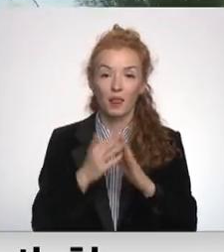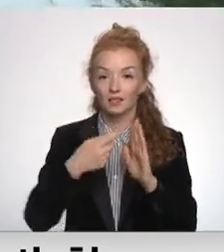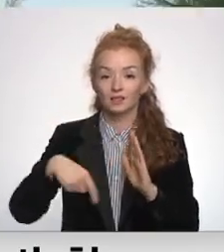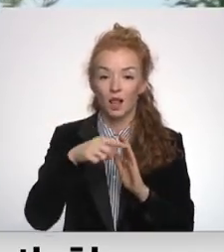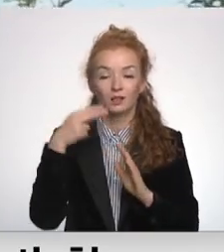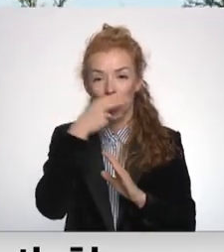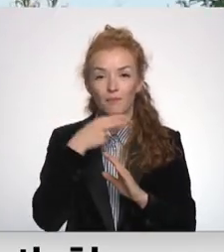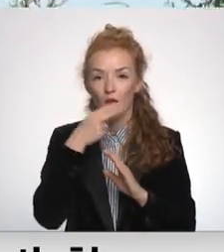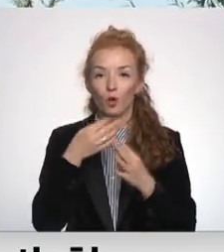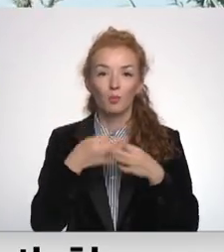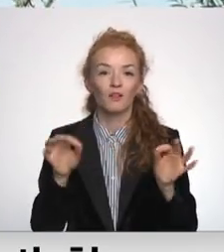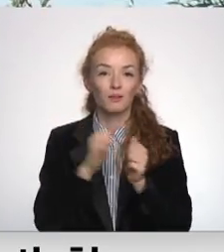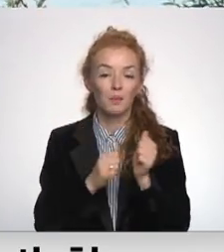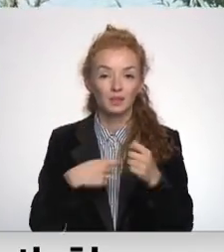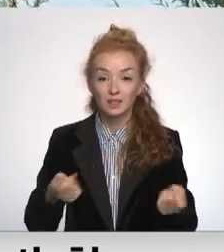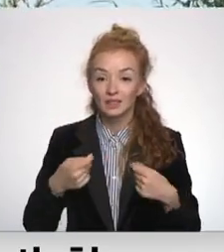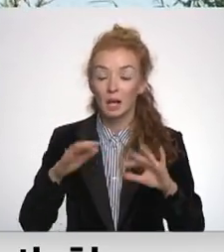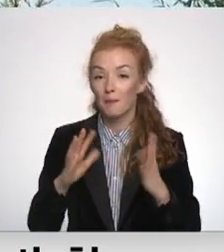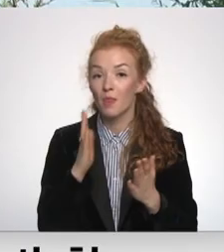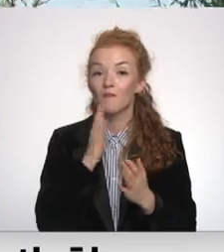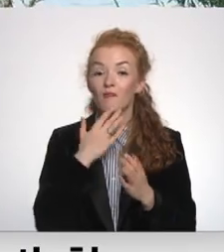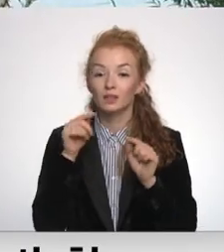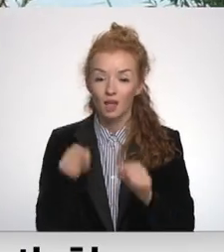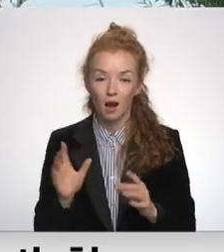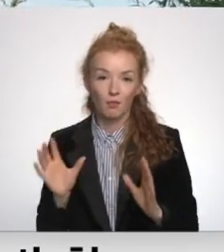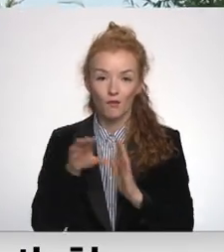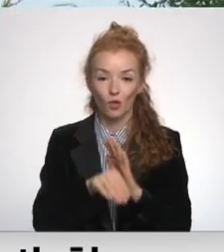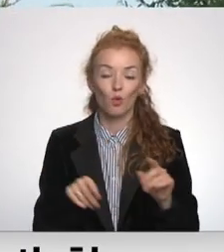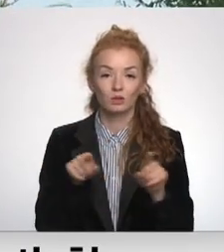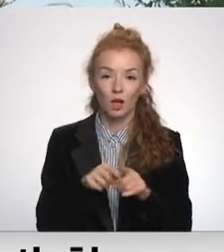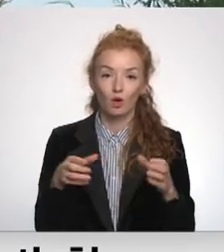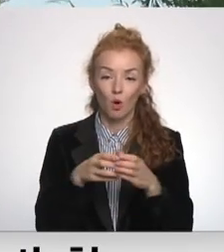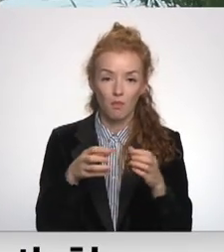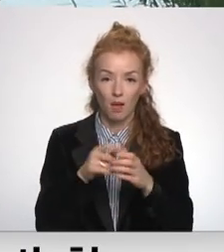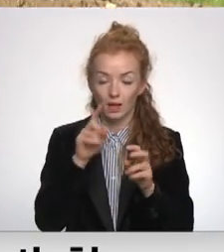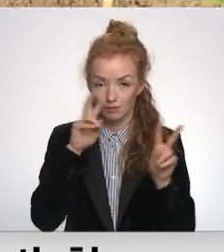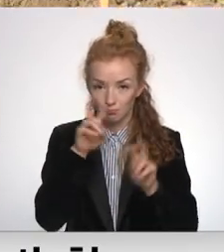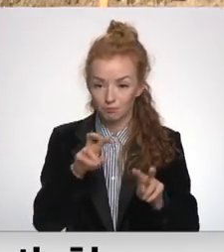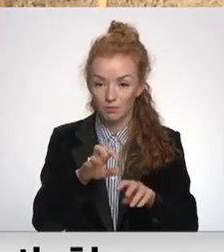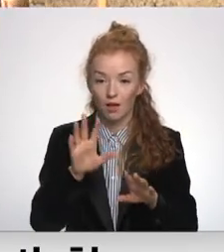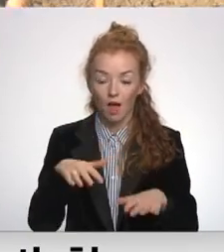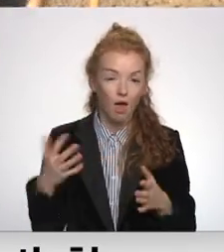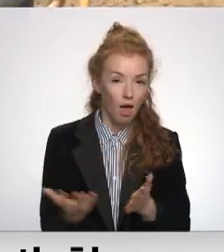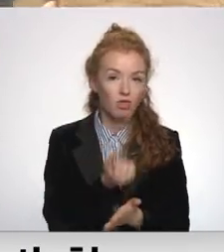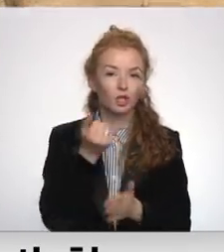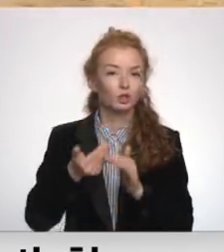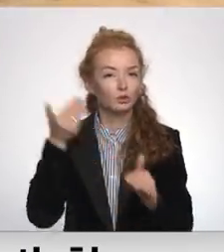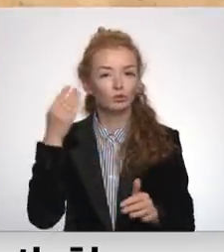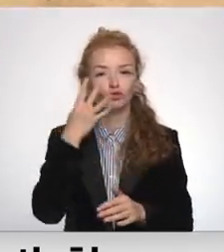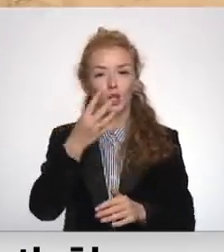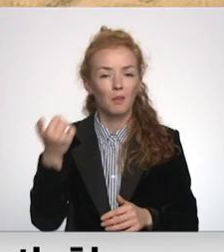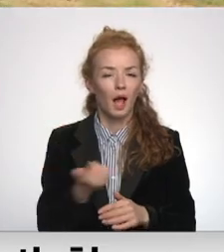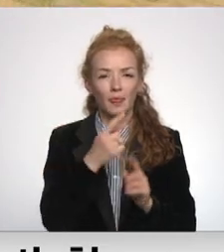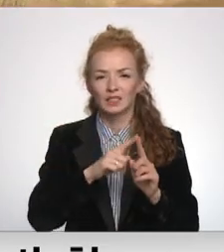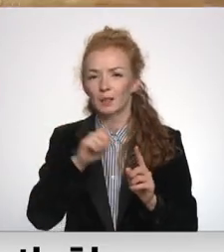saimnieko savvaļas zirgi, bet vasarās jau 5. Gadu tiem pievienojas arheoloģiskās ekspedīcijas ar mērķi atrast pirms 4